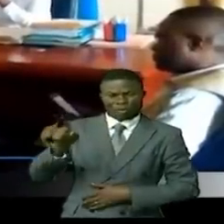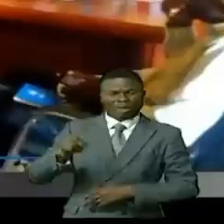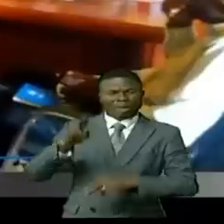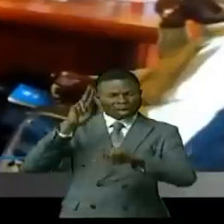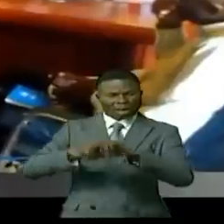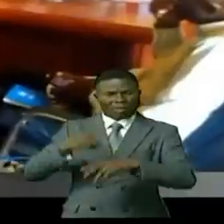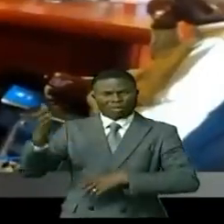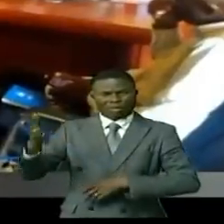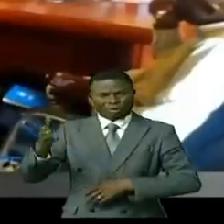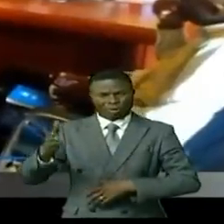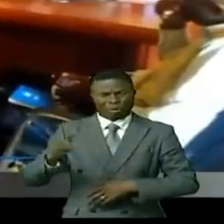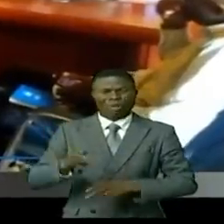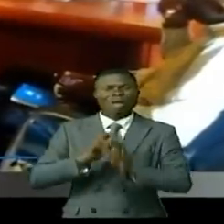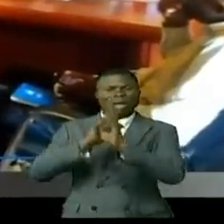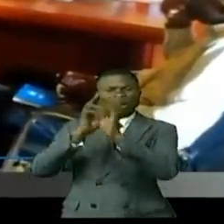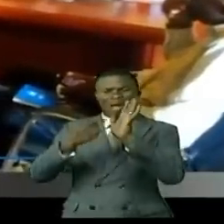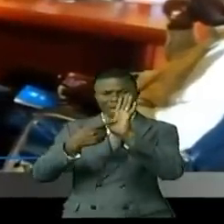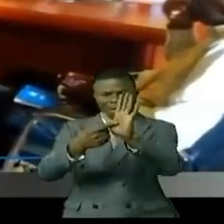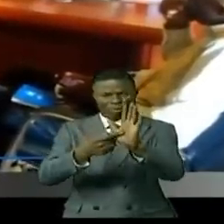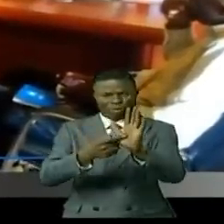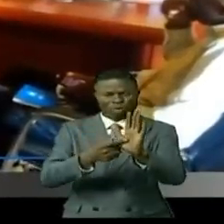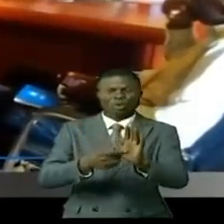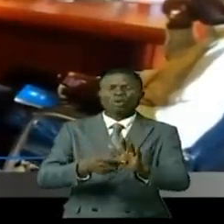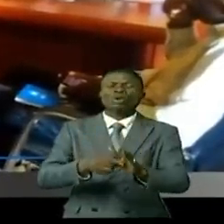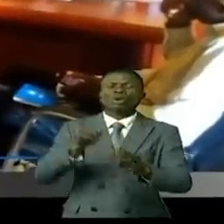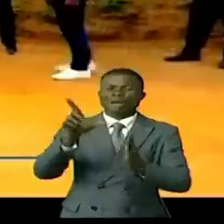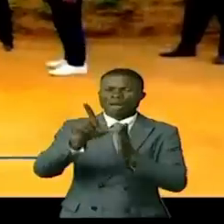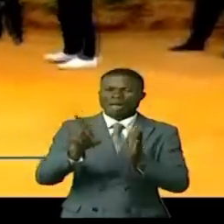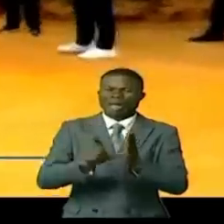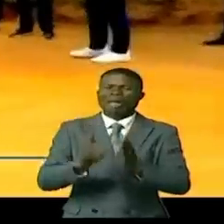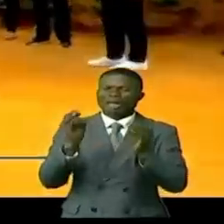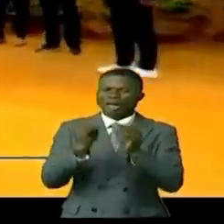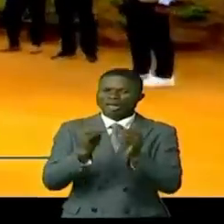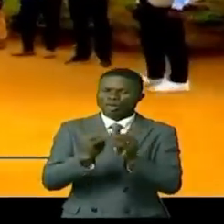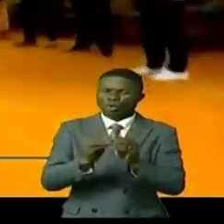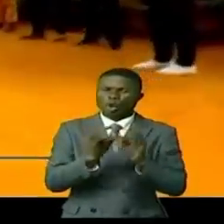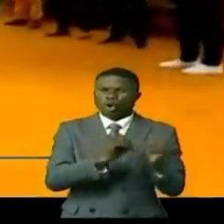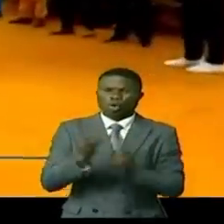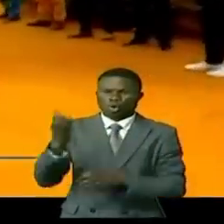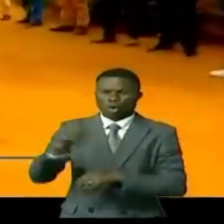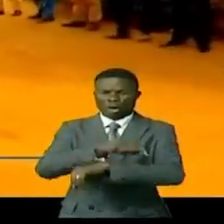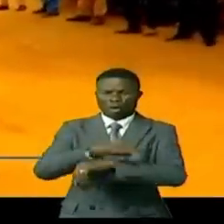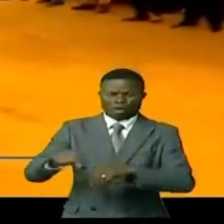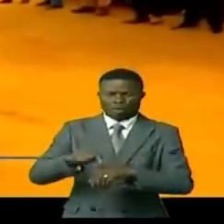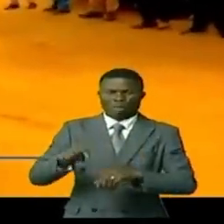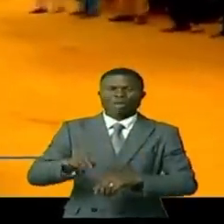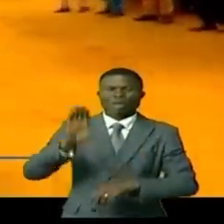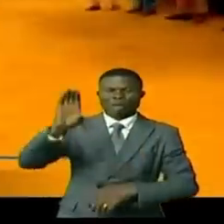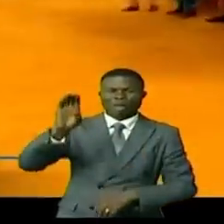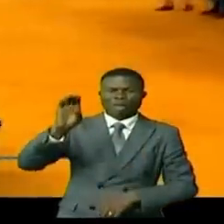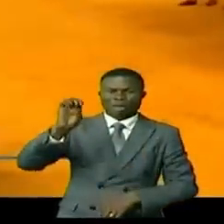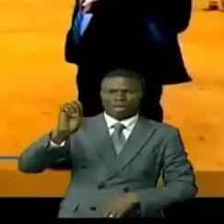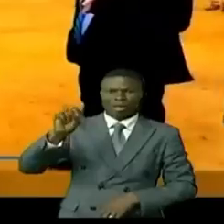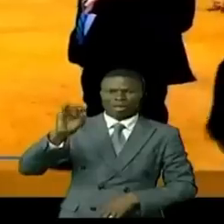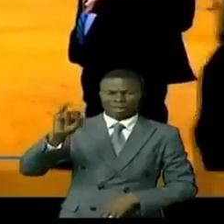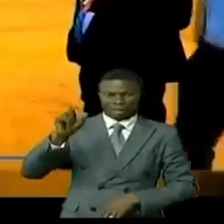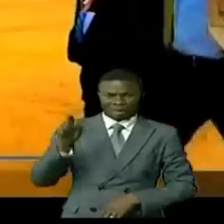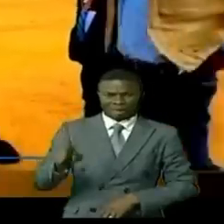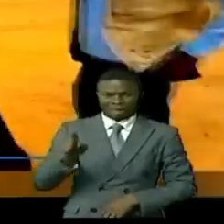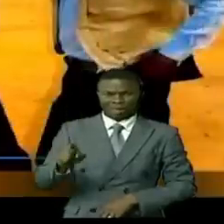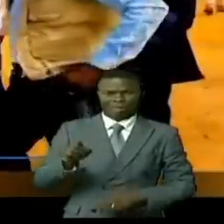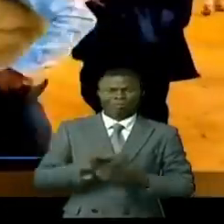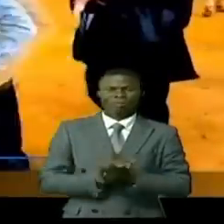séjourné, après la présentation des civilités, une réunion a été organisée au siège de la CENI Tchouapa en présence de